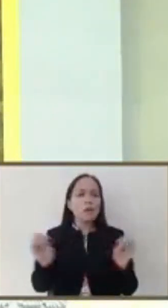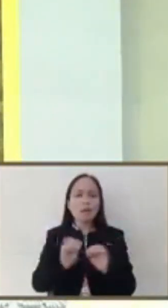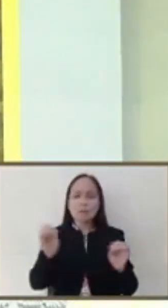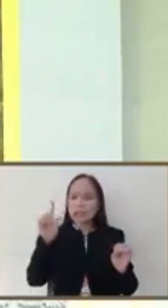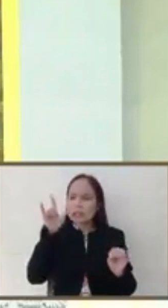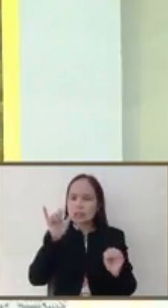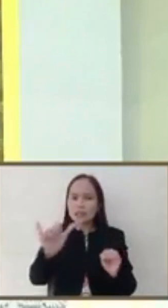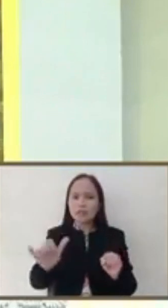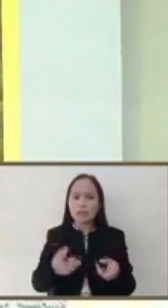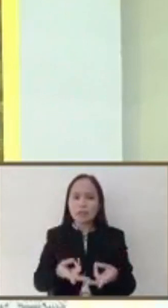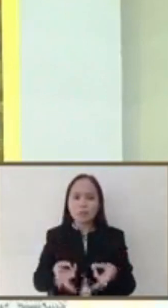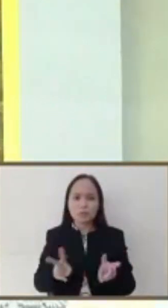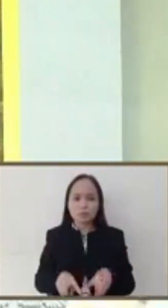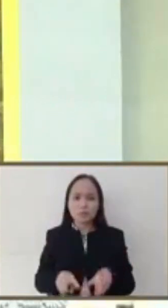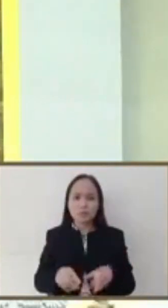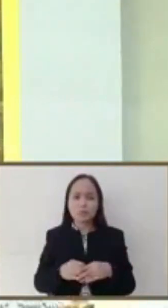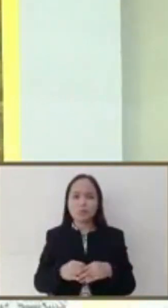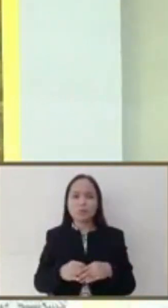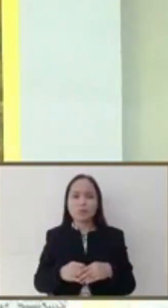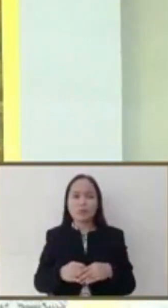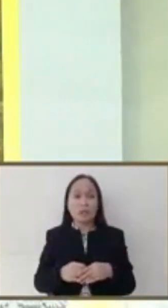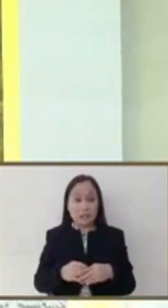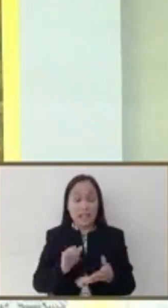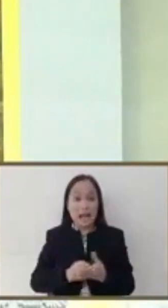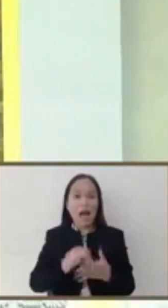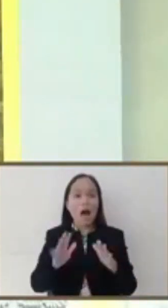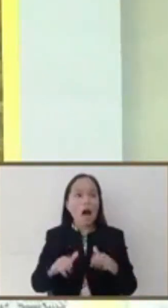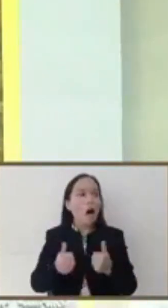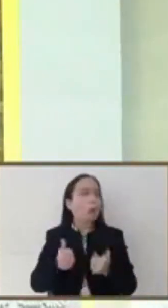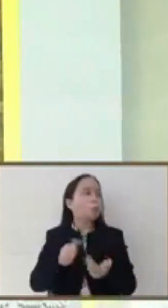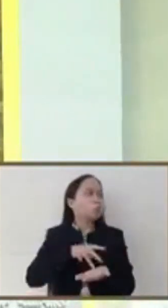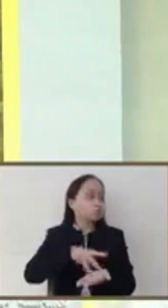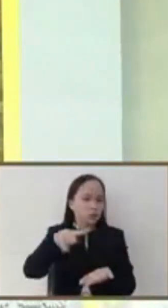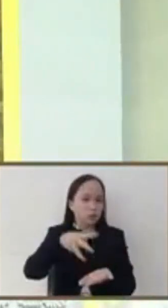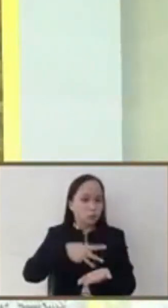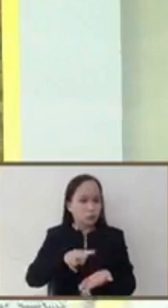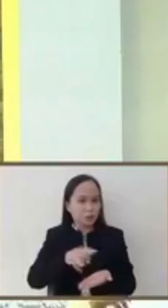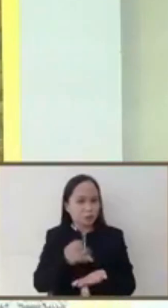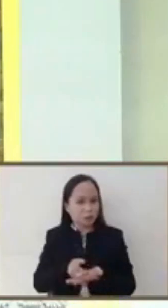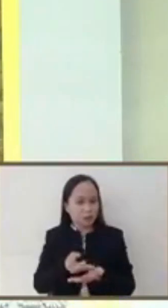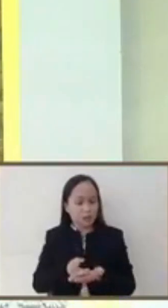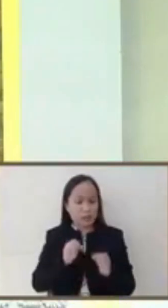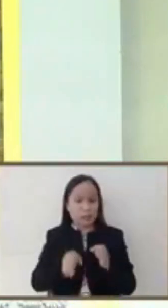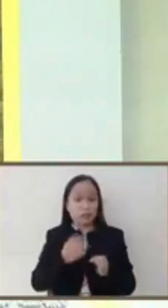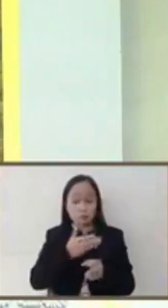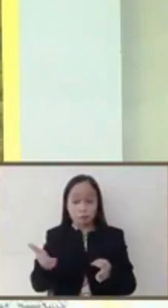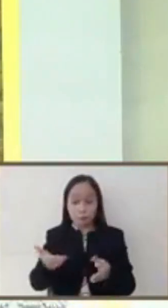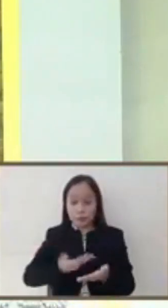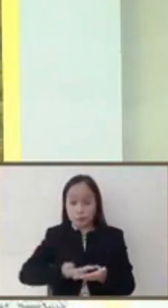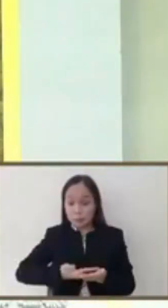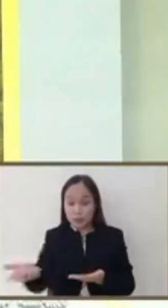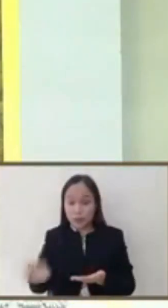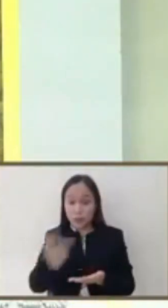value. So do you understand how you waste your money? When you spend your money on things that has